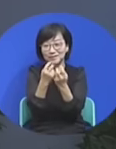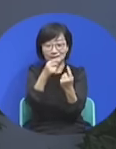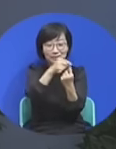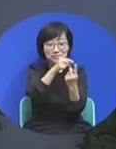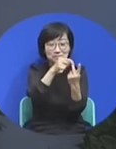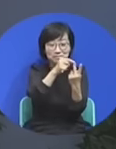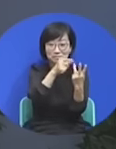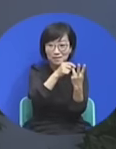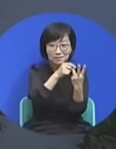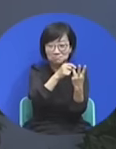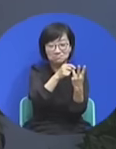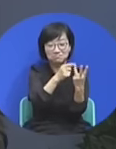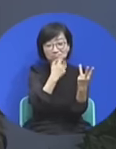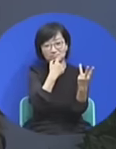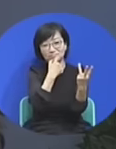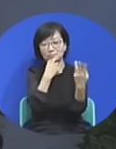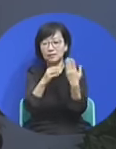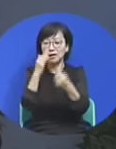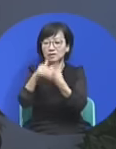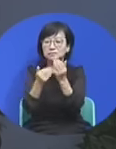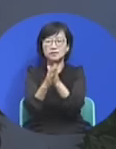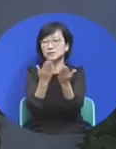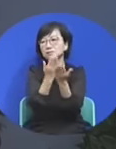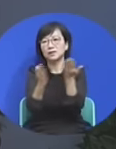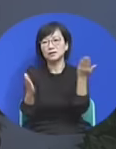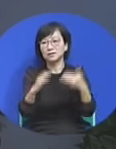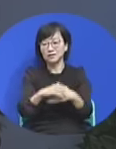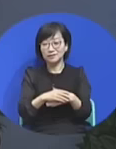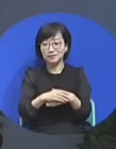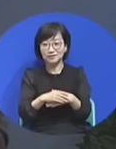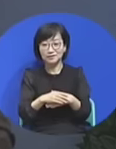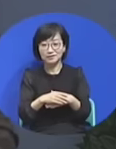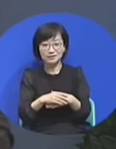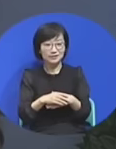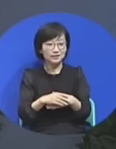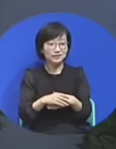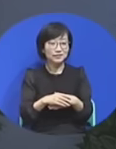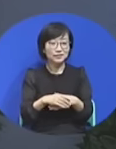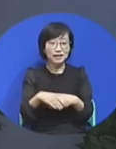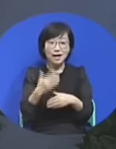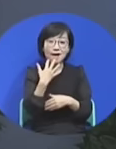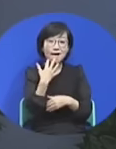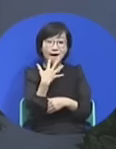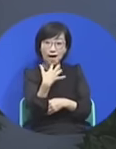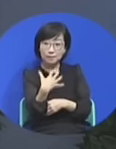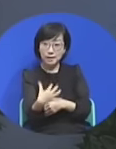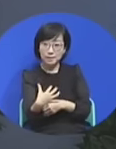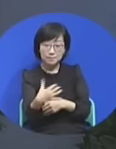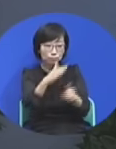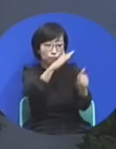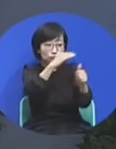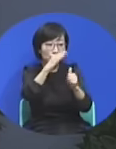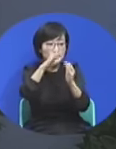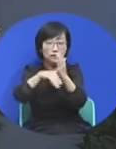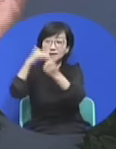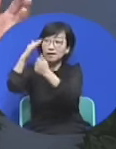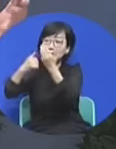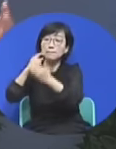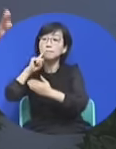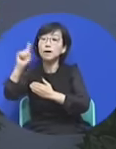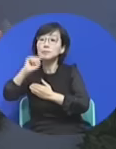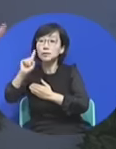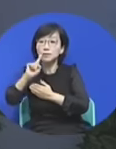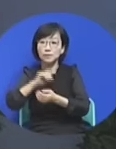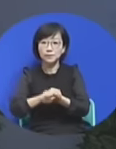this, it's wrong. 아브라함에게 처음부터 얘기했어요. From the very beginning, God says to Abraham. 나라를 살리고 니로 말미암아 니 씨로 말미암아